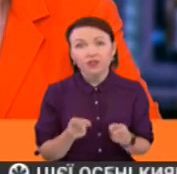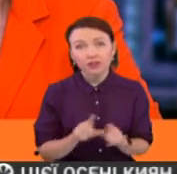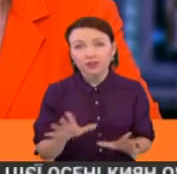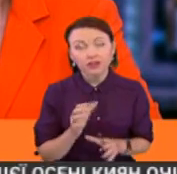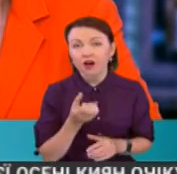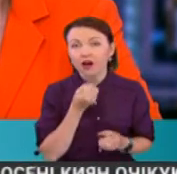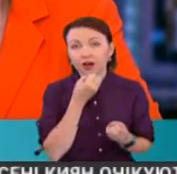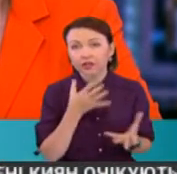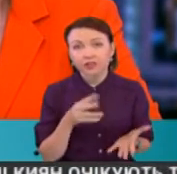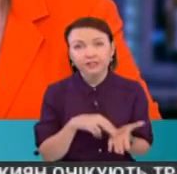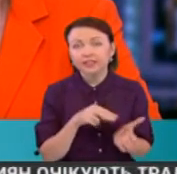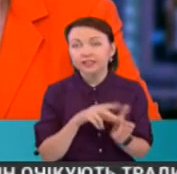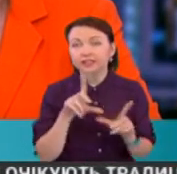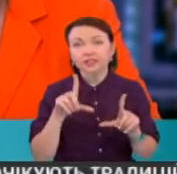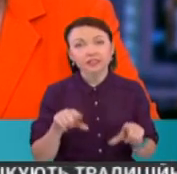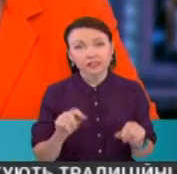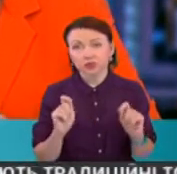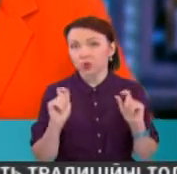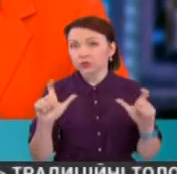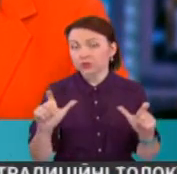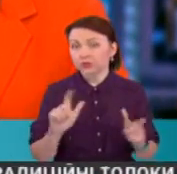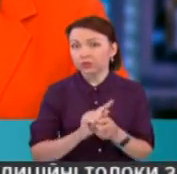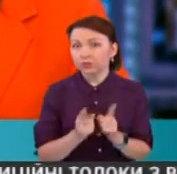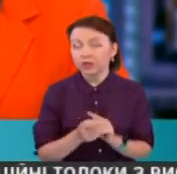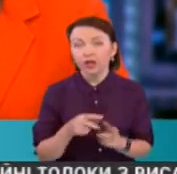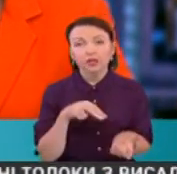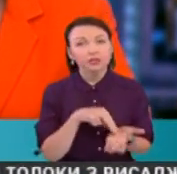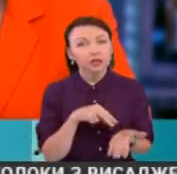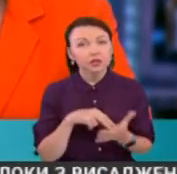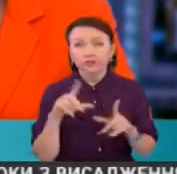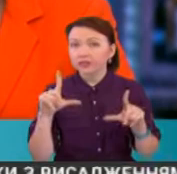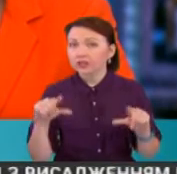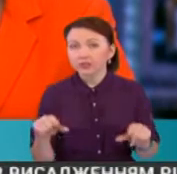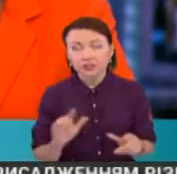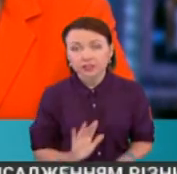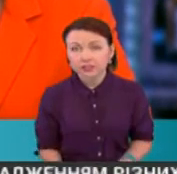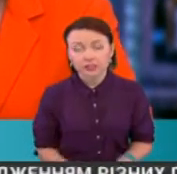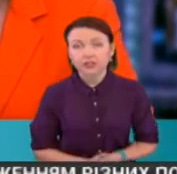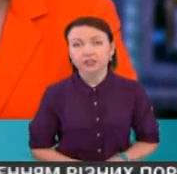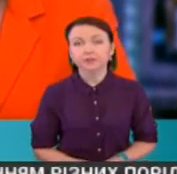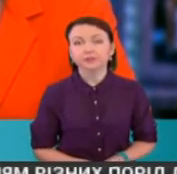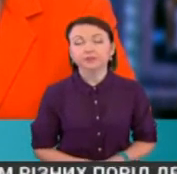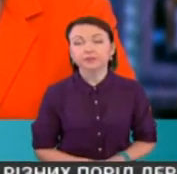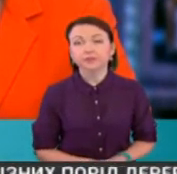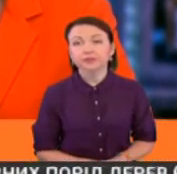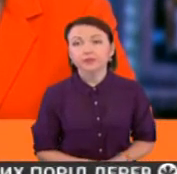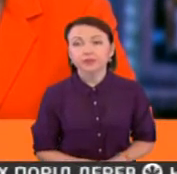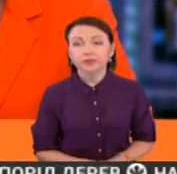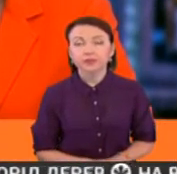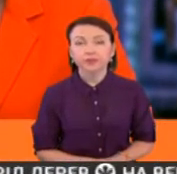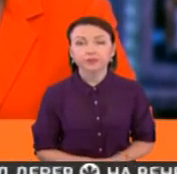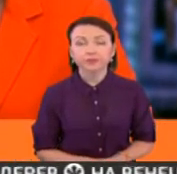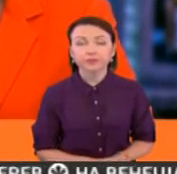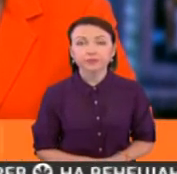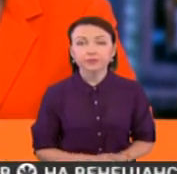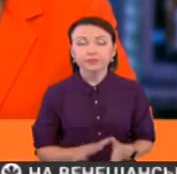ні ціни не знизились, зросли, ні тарифи не знизилися. Ну, обіцяють нам на